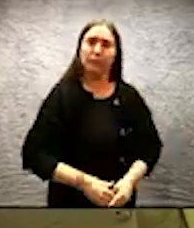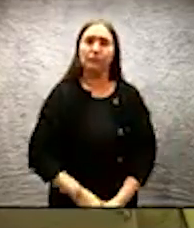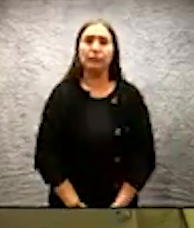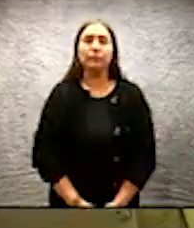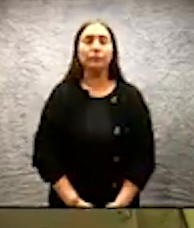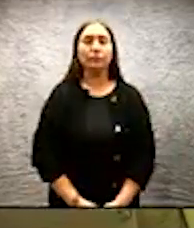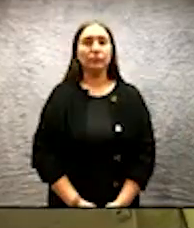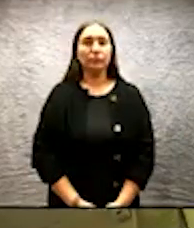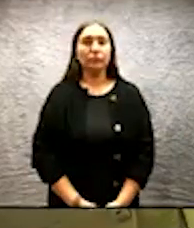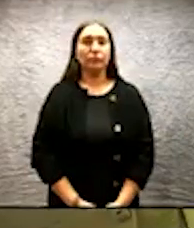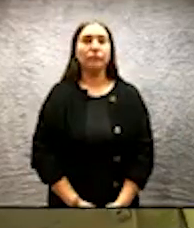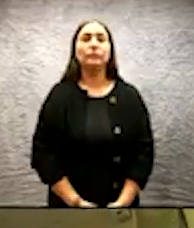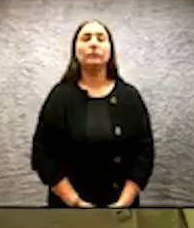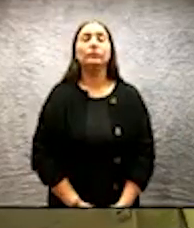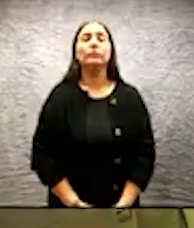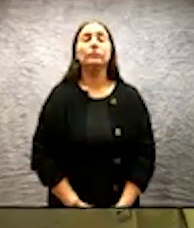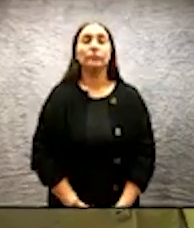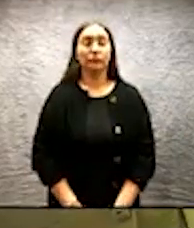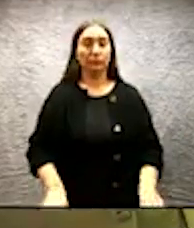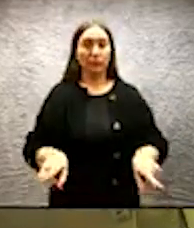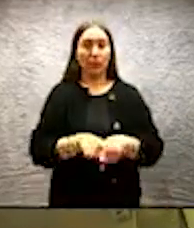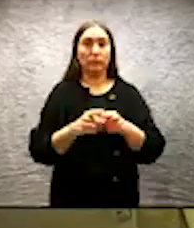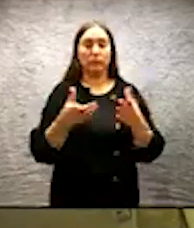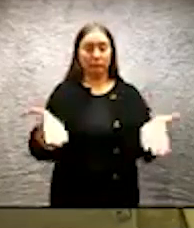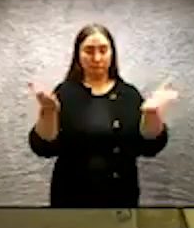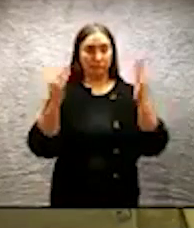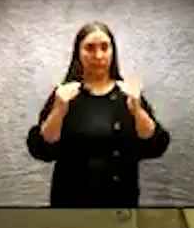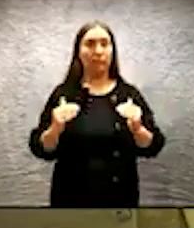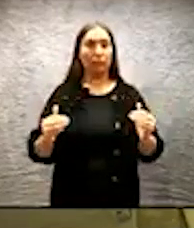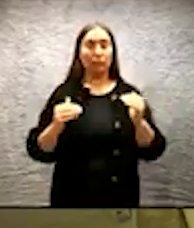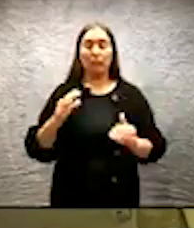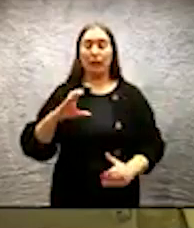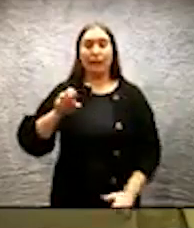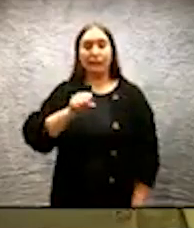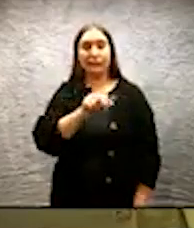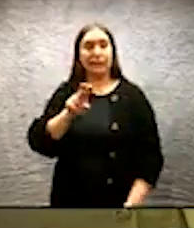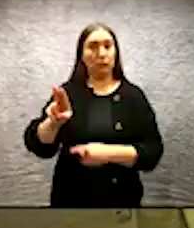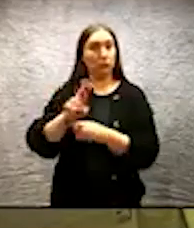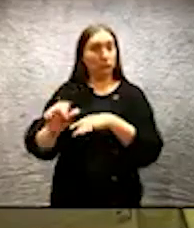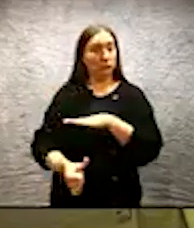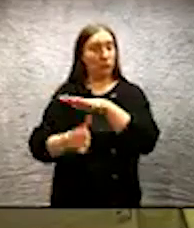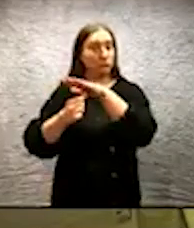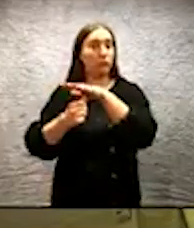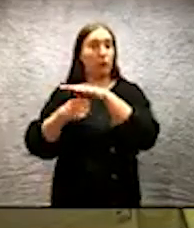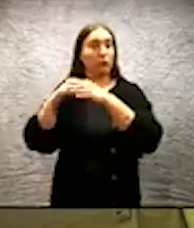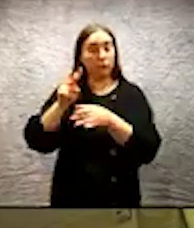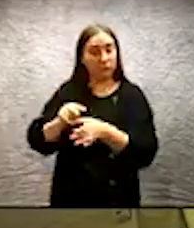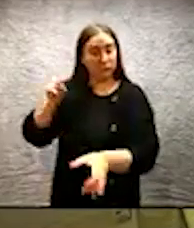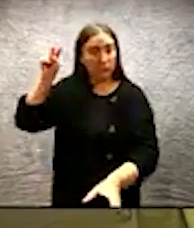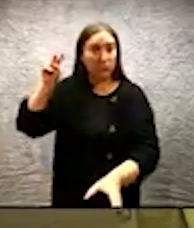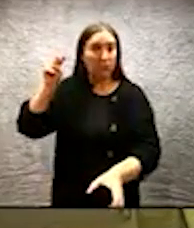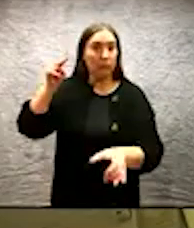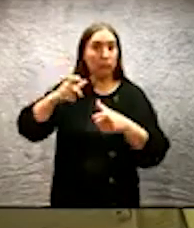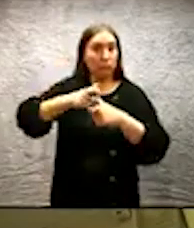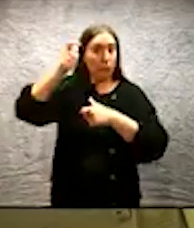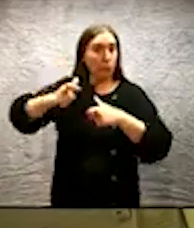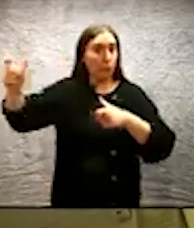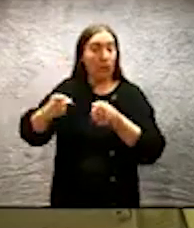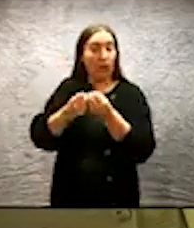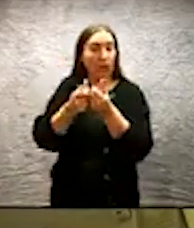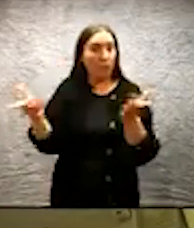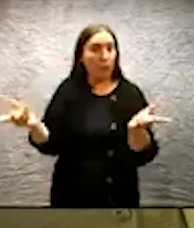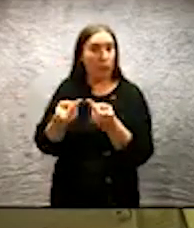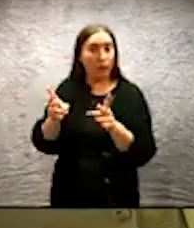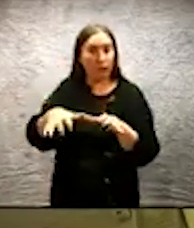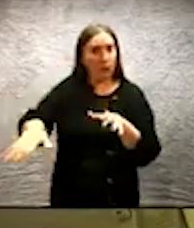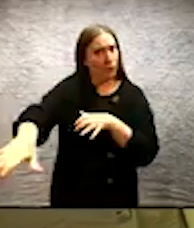Une partie de ce conseil municipal sera également consacrée à la poursuite de la mise en œuvre du CSU, Centre de Supervision Urbain Pluricommunal, un projet